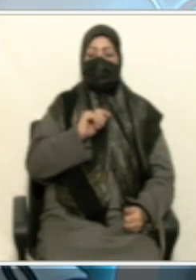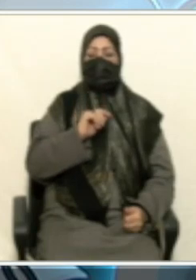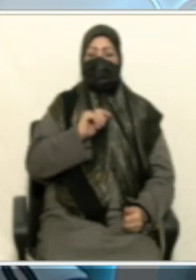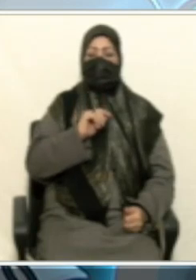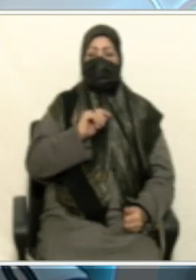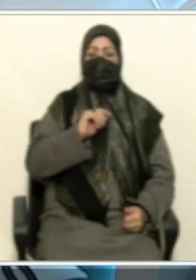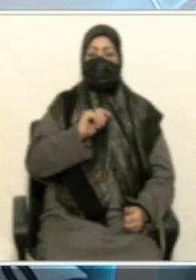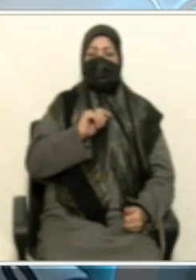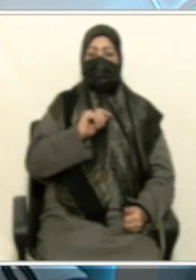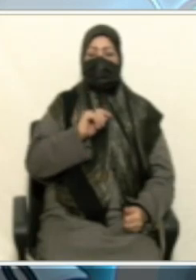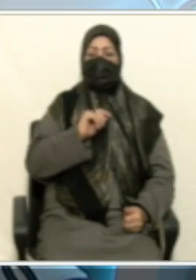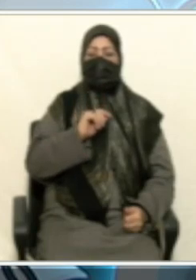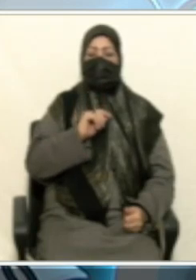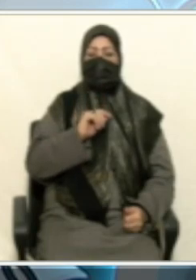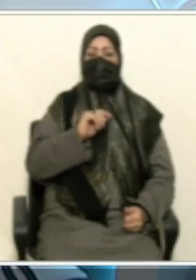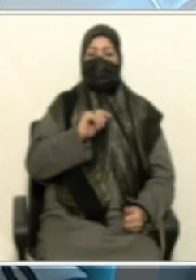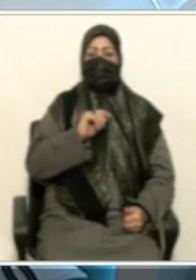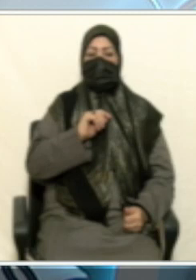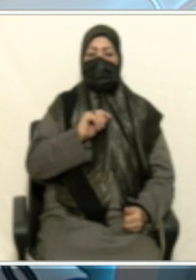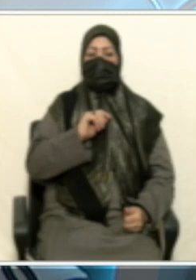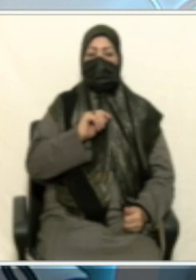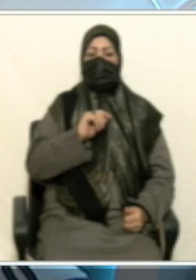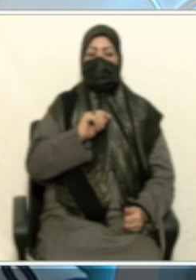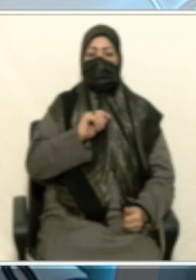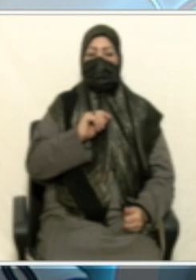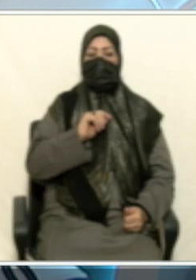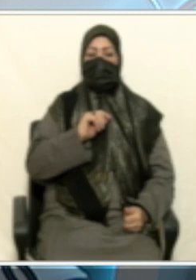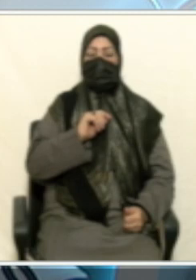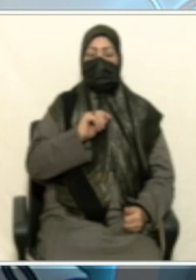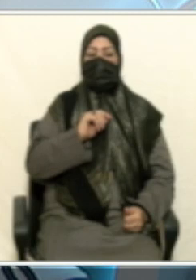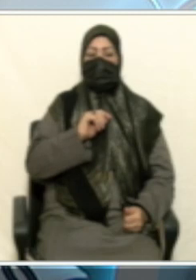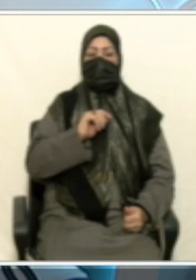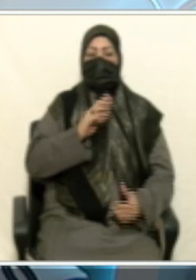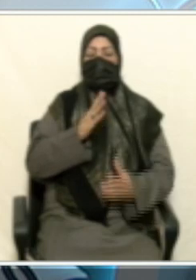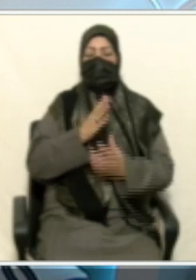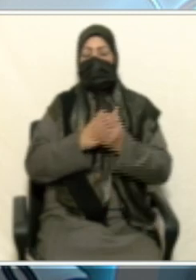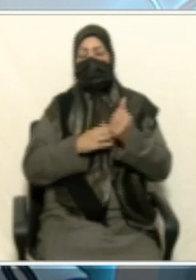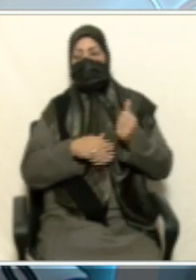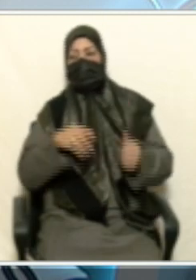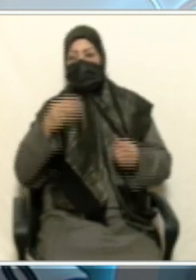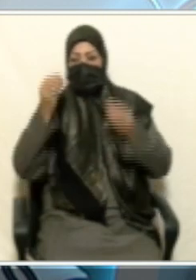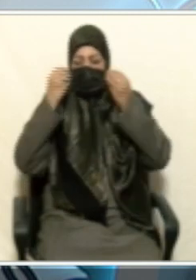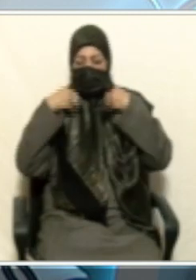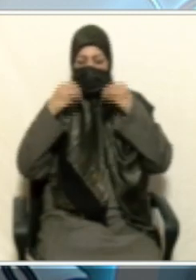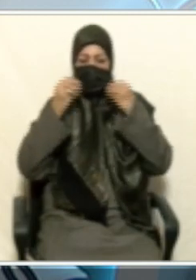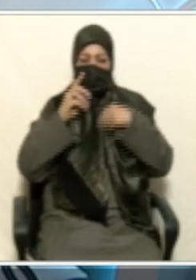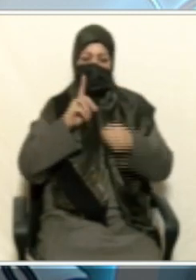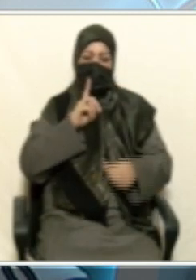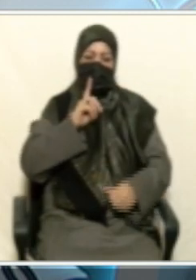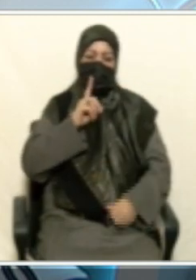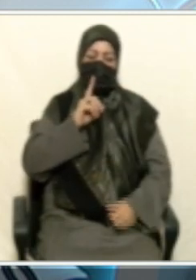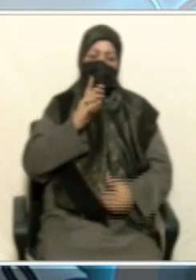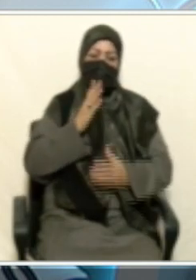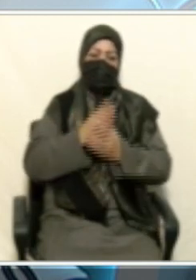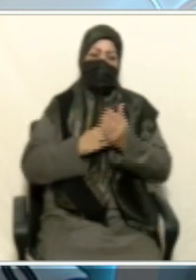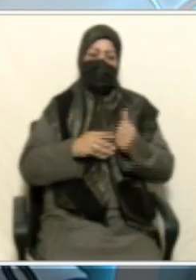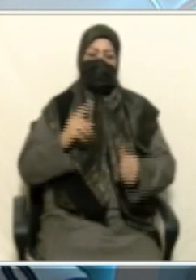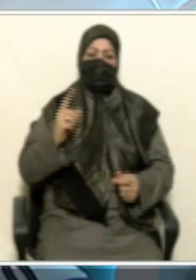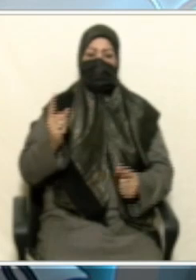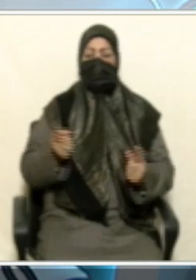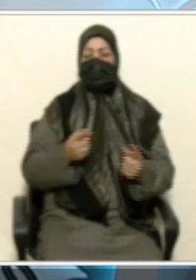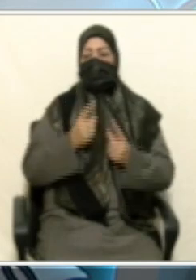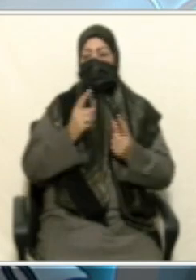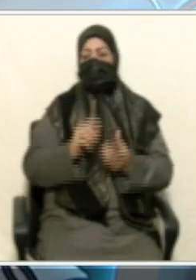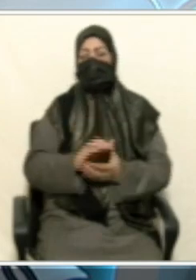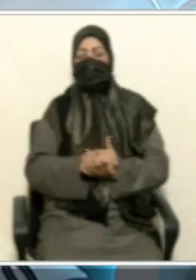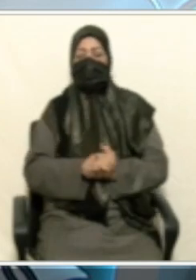وهذه الحقيقة التي نتكلم عنها باستمرار، ليس من السهولة بمكان أن يحسن إليك إنسان